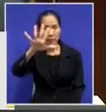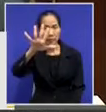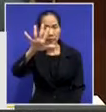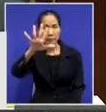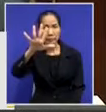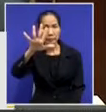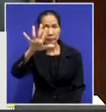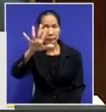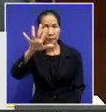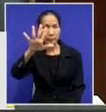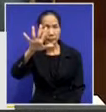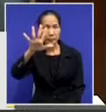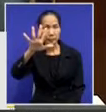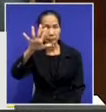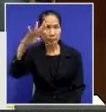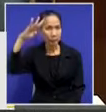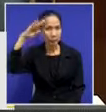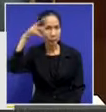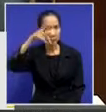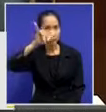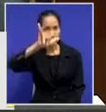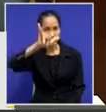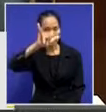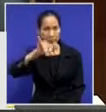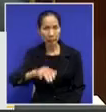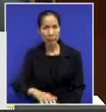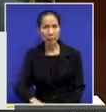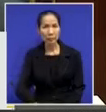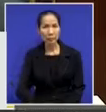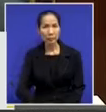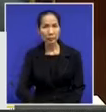ามชิดชอบ พลเอกประยุทธ์จันทร์โอชาครับ